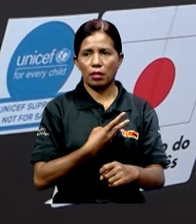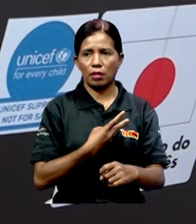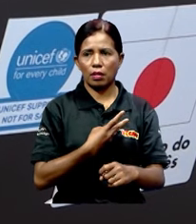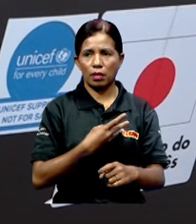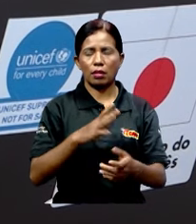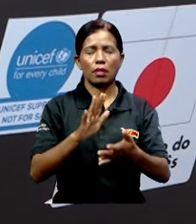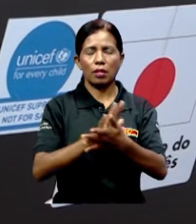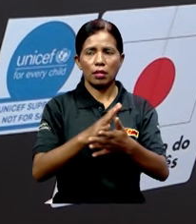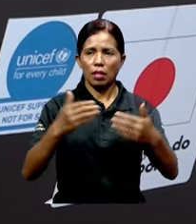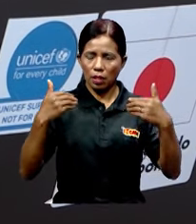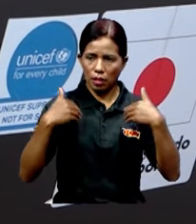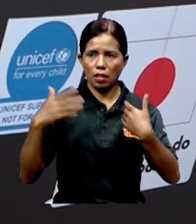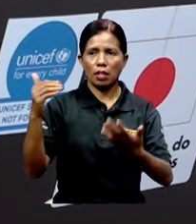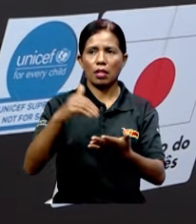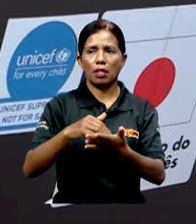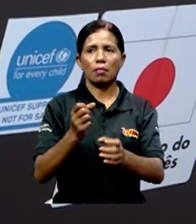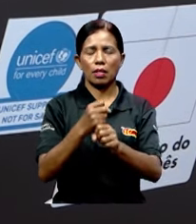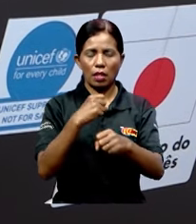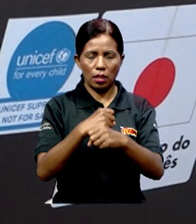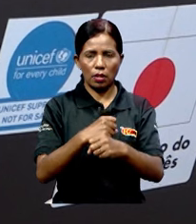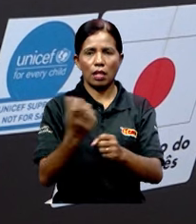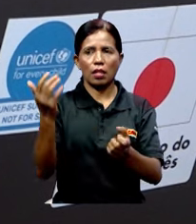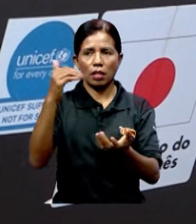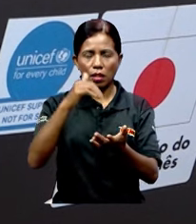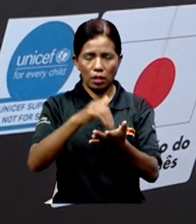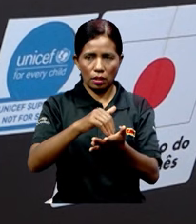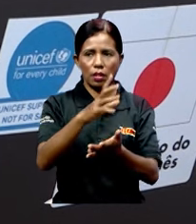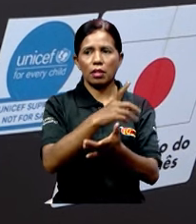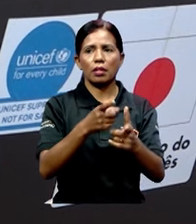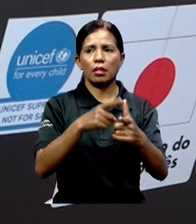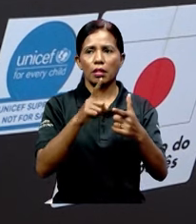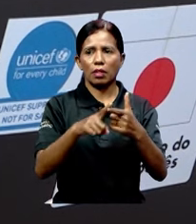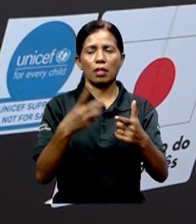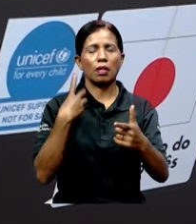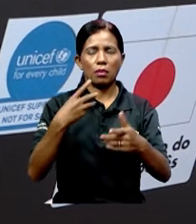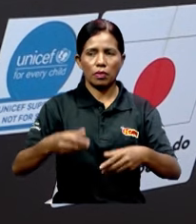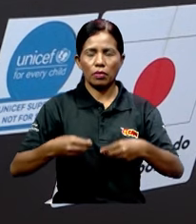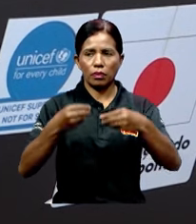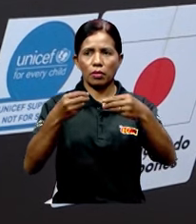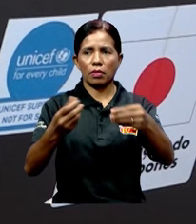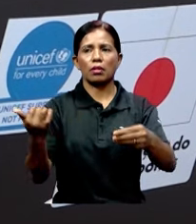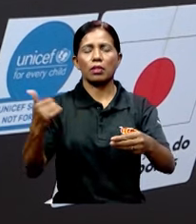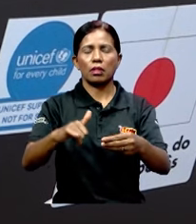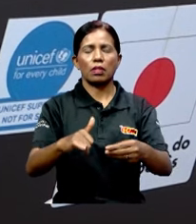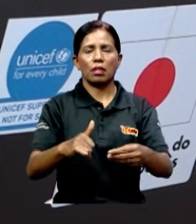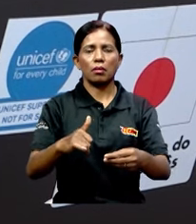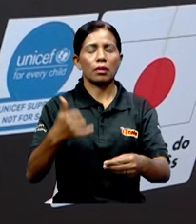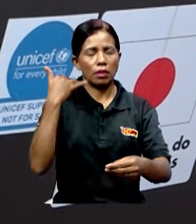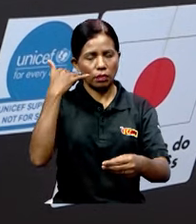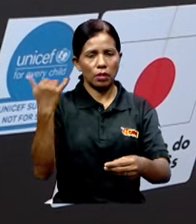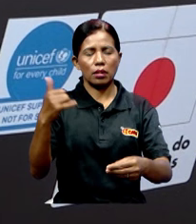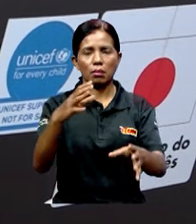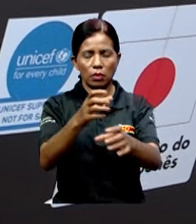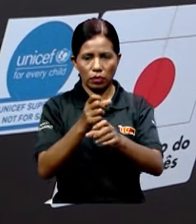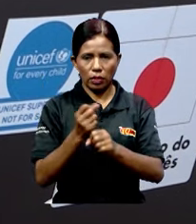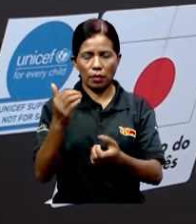blanco ne ia fila fali ami produz fila fali ida be original e mi ami fo fila fali aviso e sira mi fo te fila fali bem hira maka